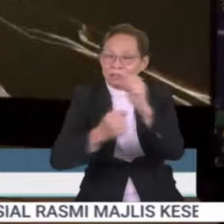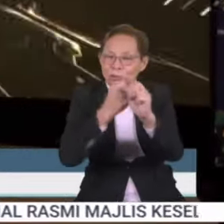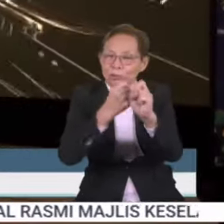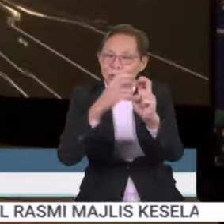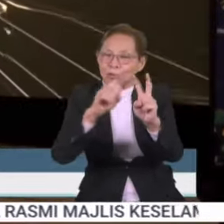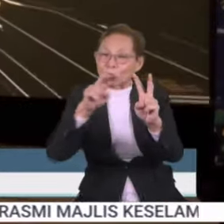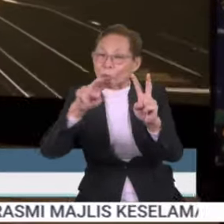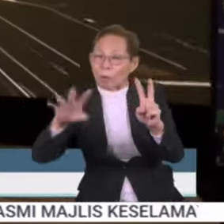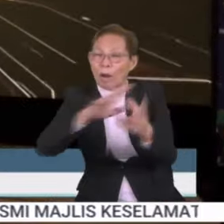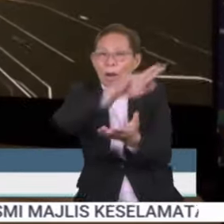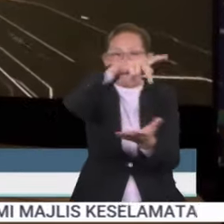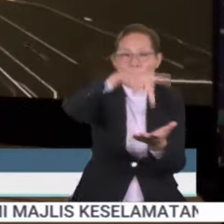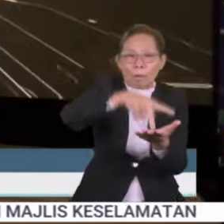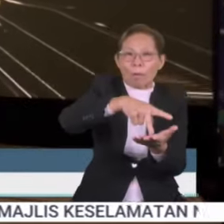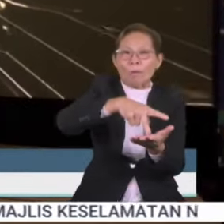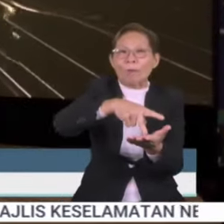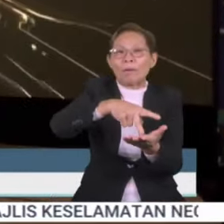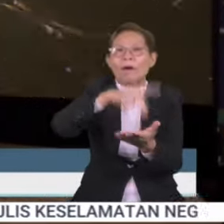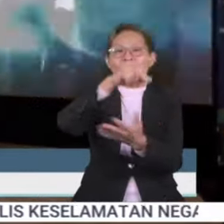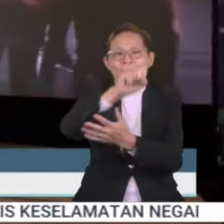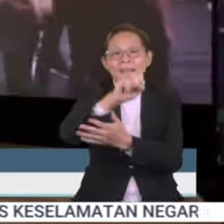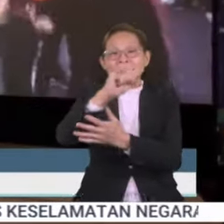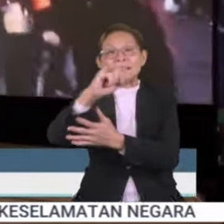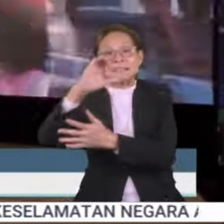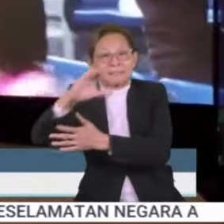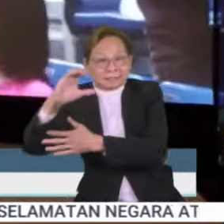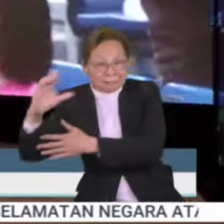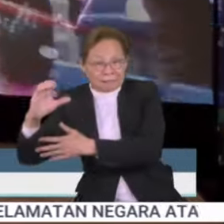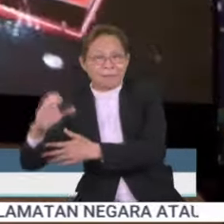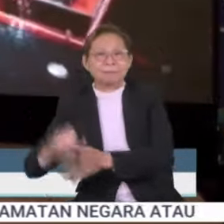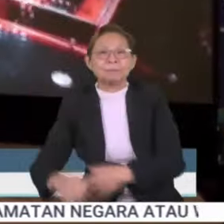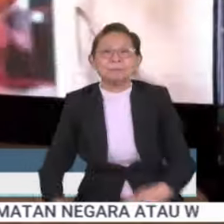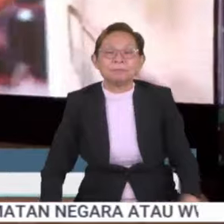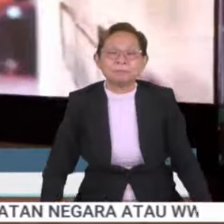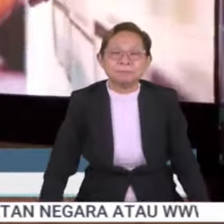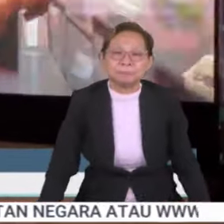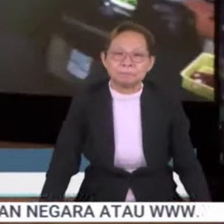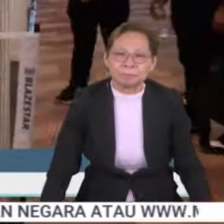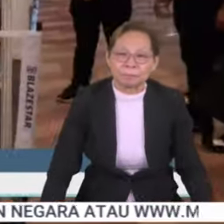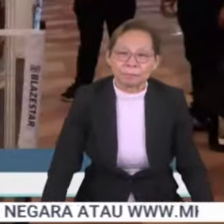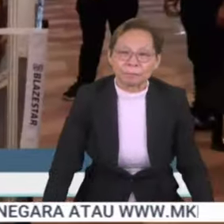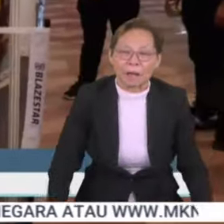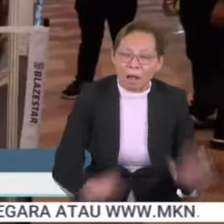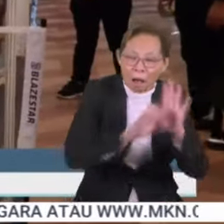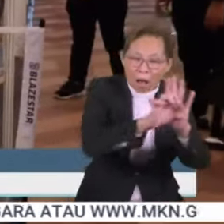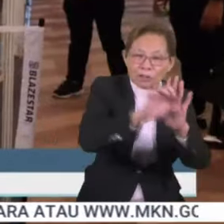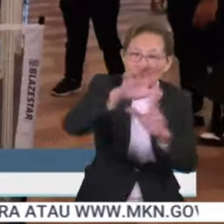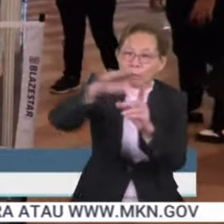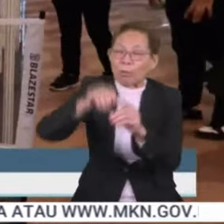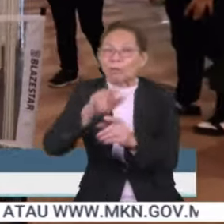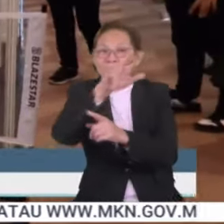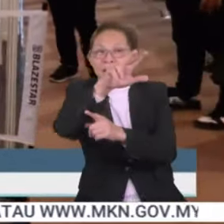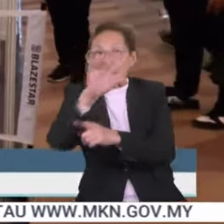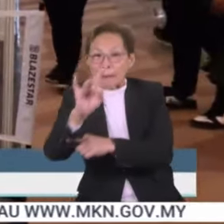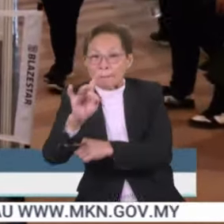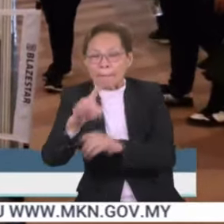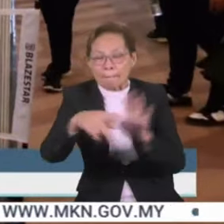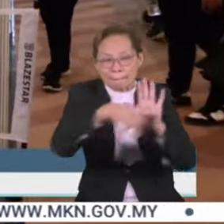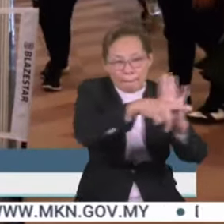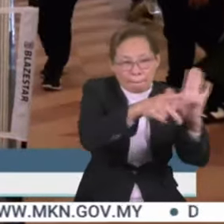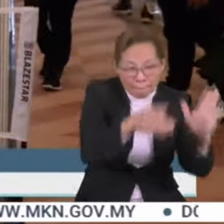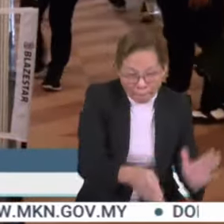2024 di pusat konvensyen antarabangsa Sabah sicc o melibatkan 38